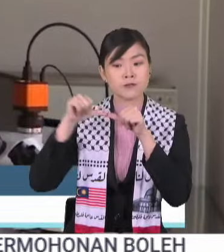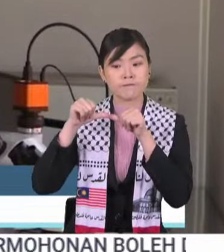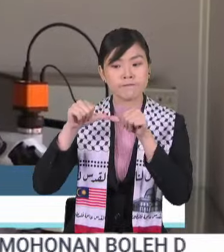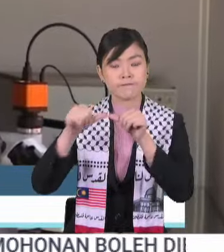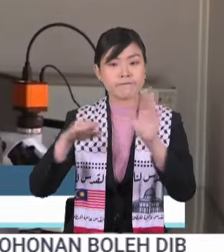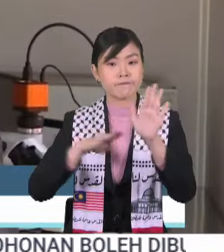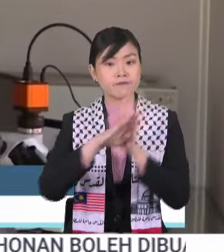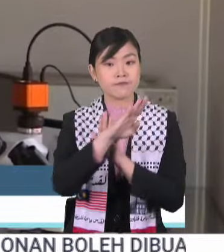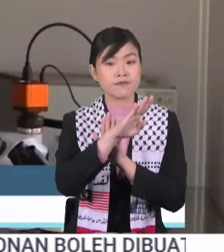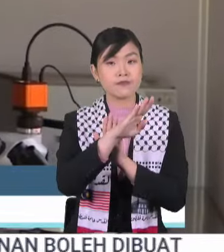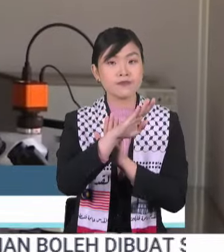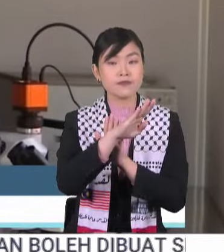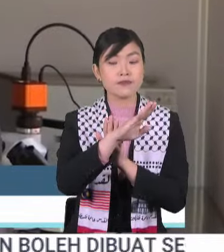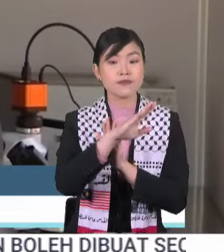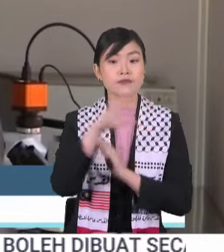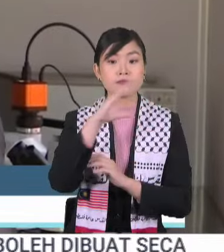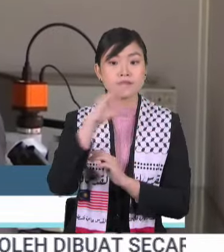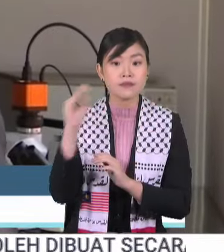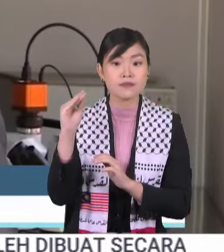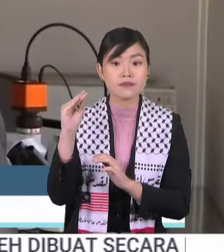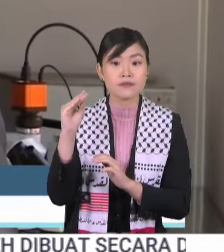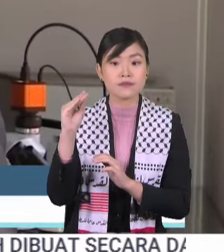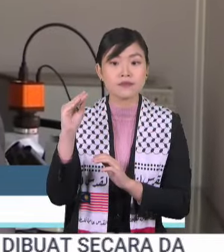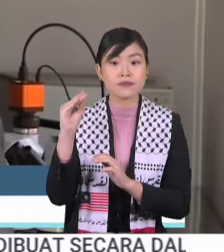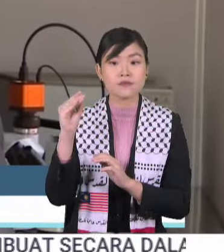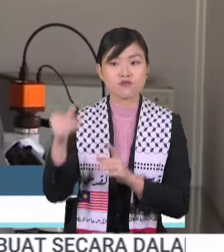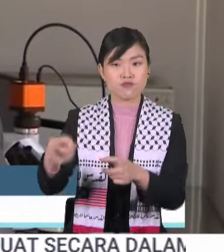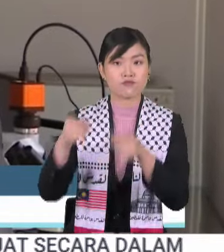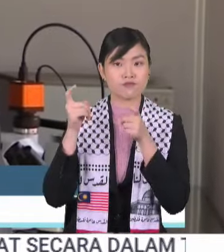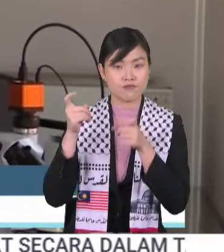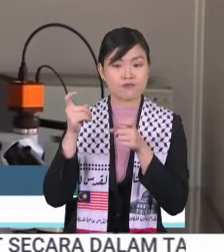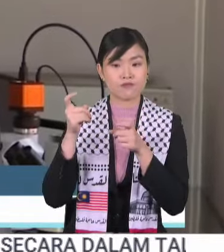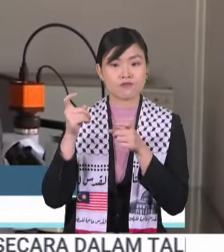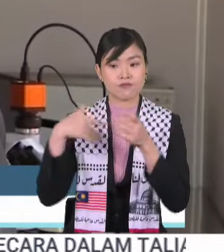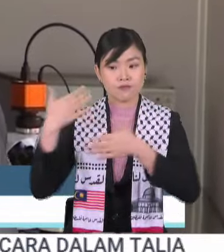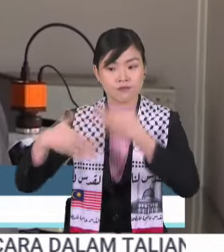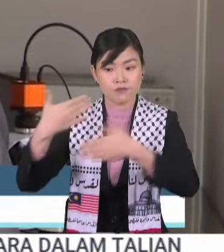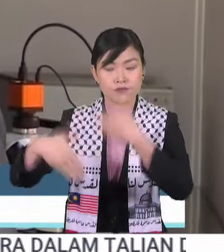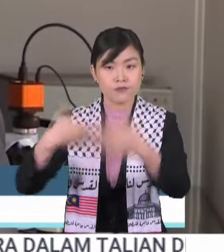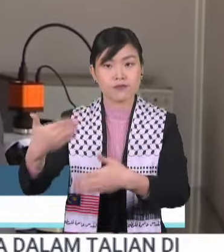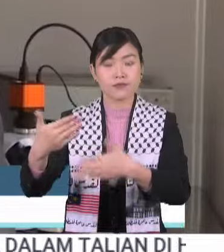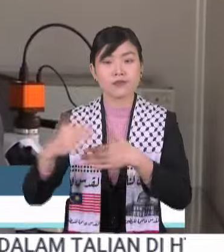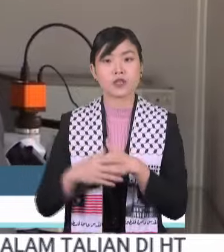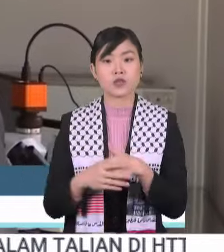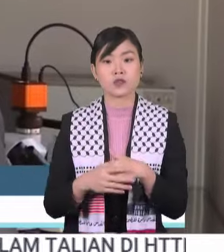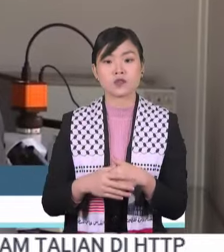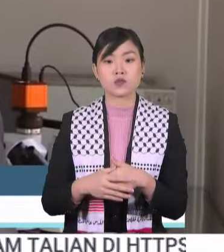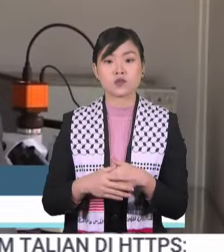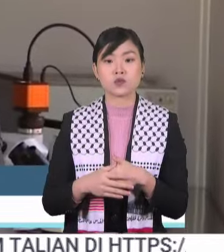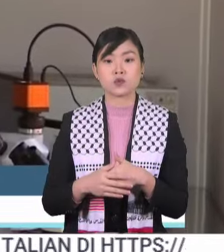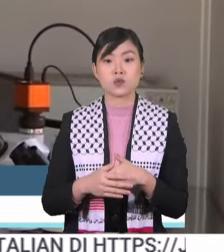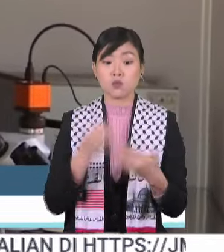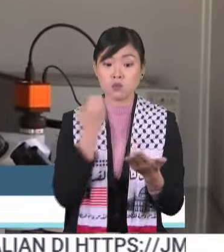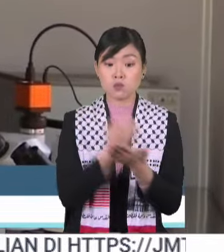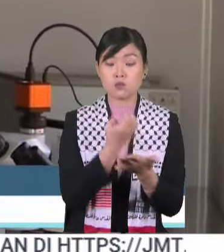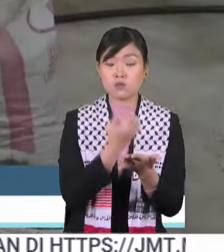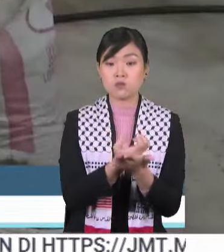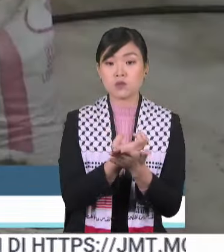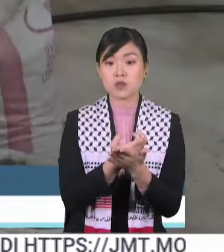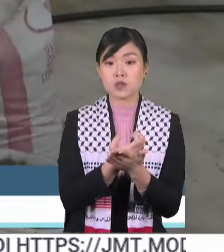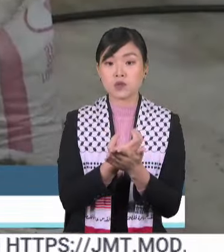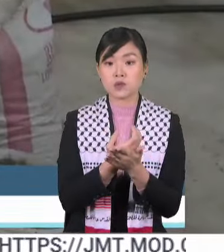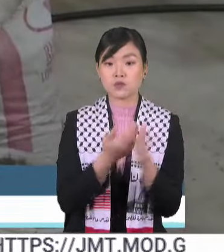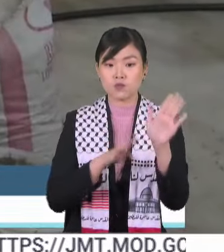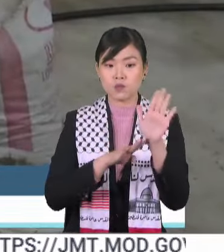maj dan lebih bergerak pantaslah untuk menggerakkan ekonomi industri ruminan